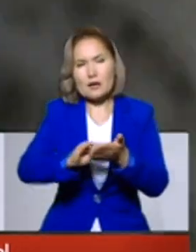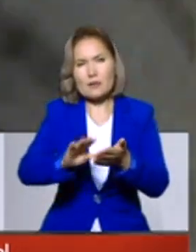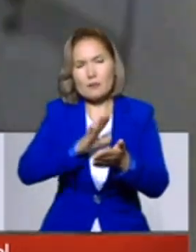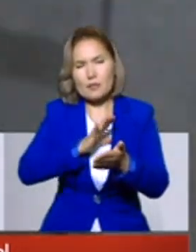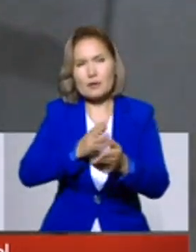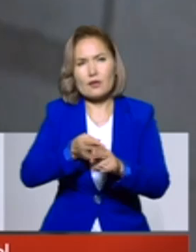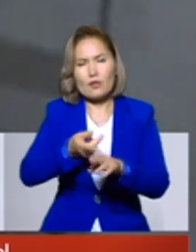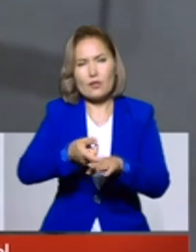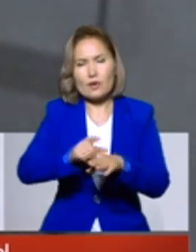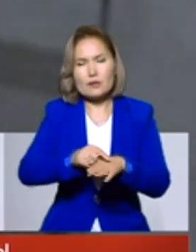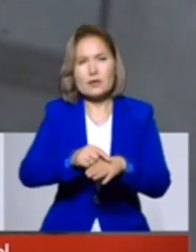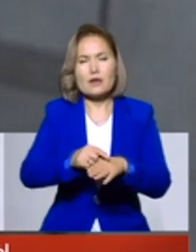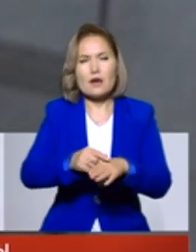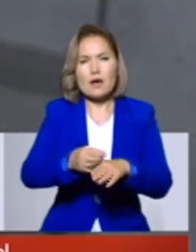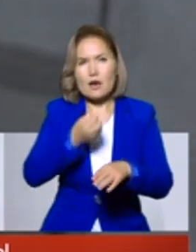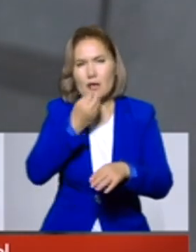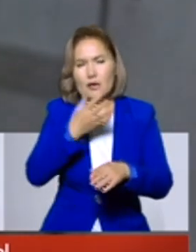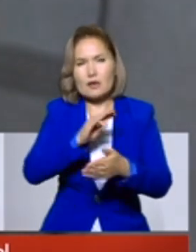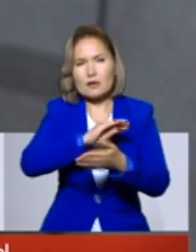еді.